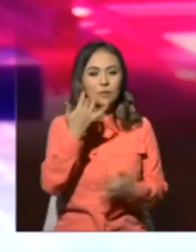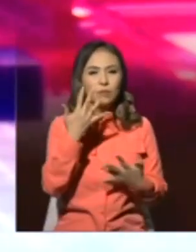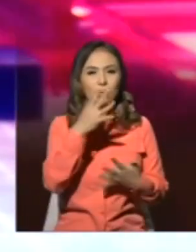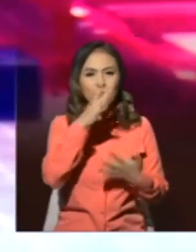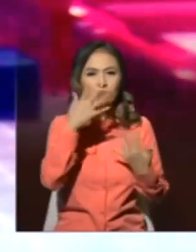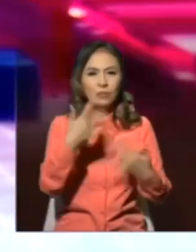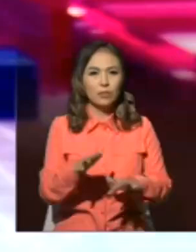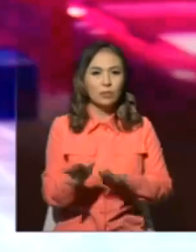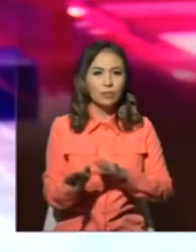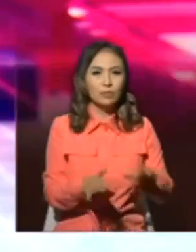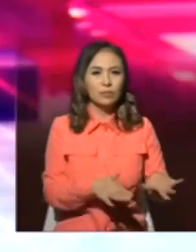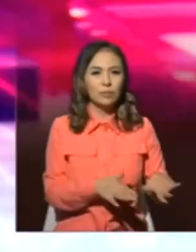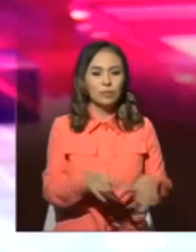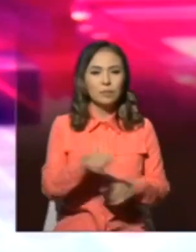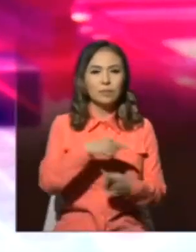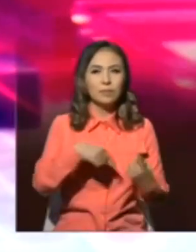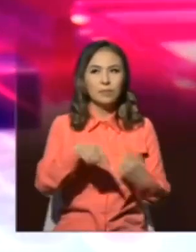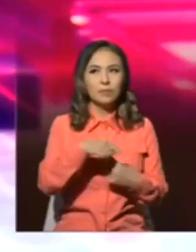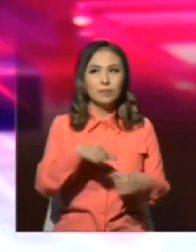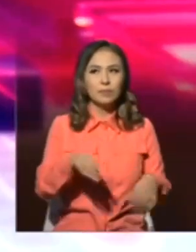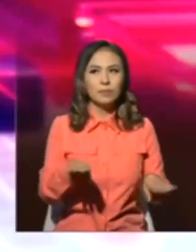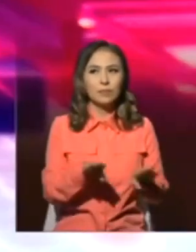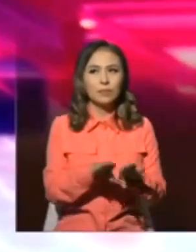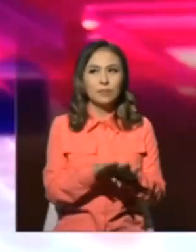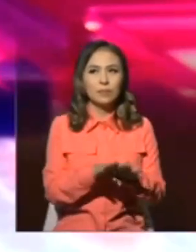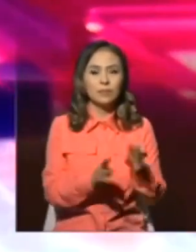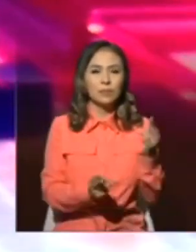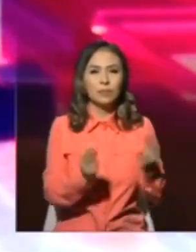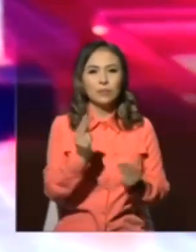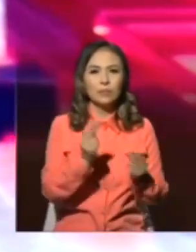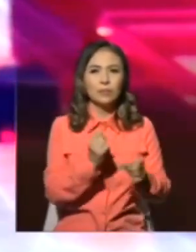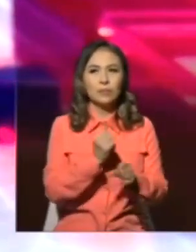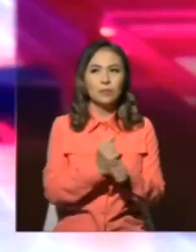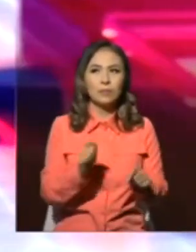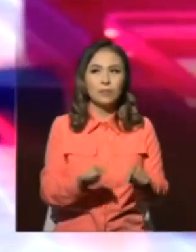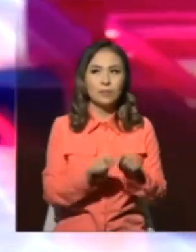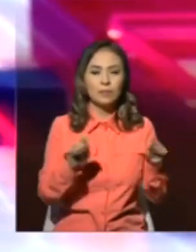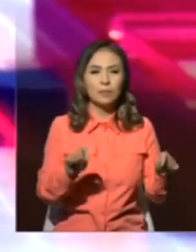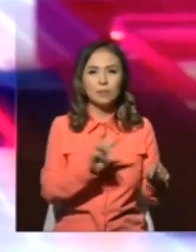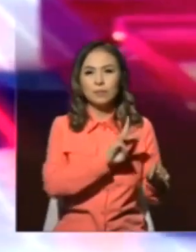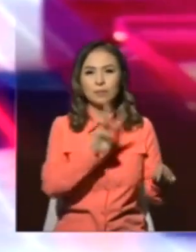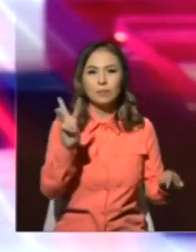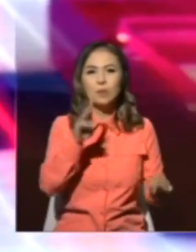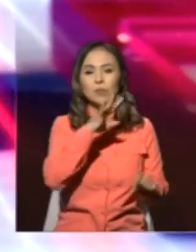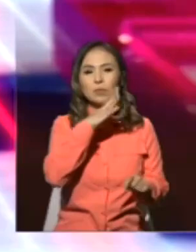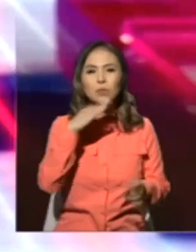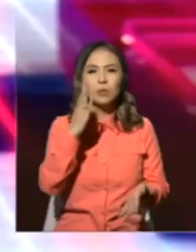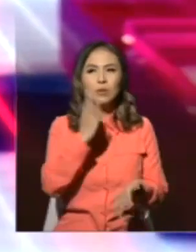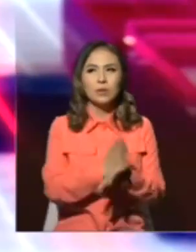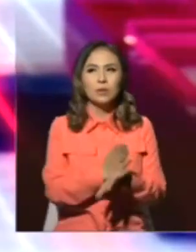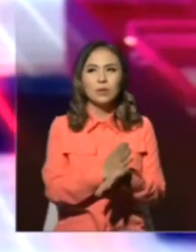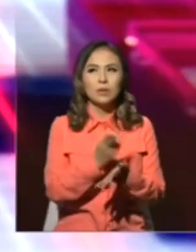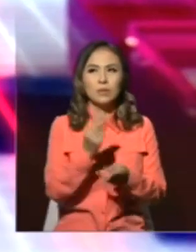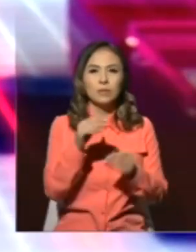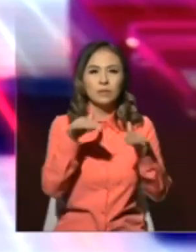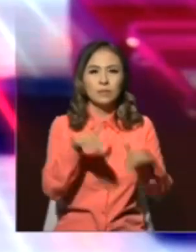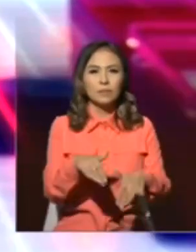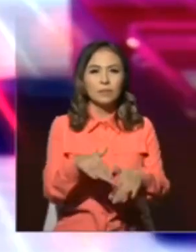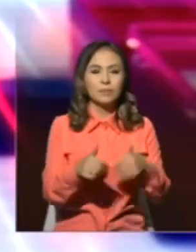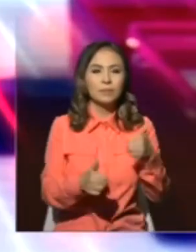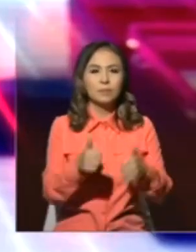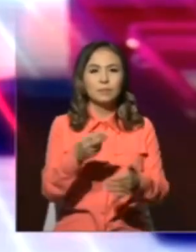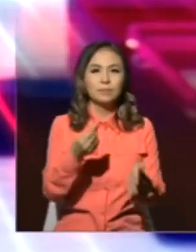заман бизнеске айналдырып алғалы. Құмар ойындарының құрығына іліккен миллиондаған азаматтарымыз бар. Ақша тігем деп, бәс қоям